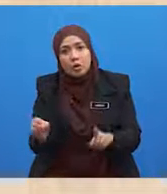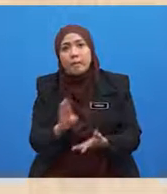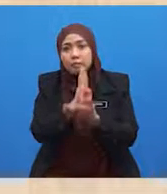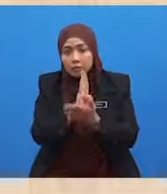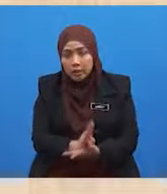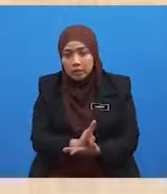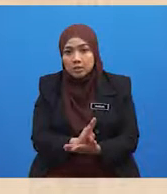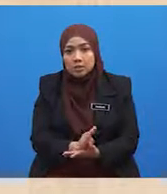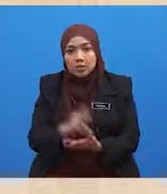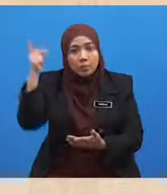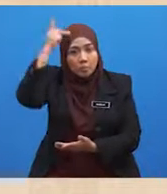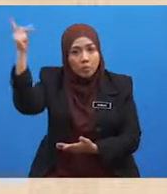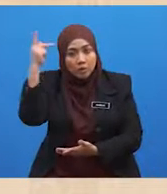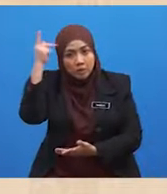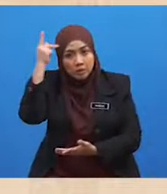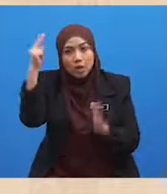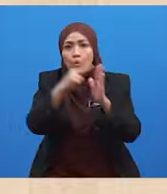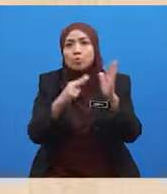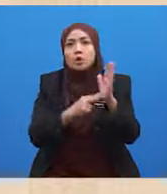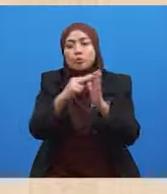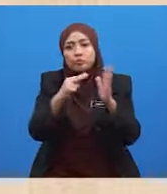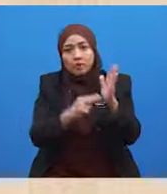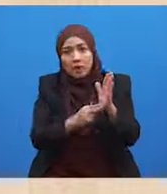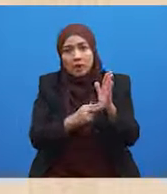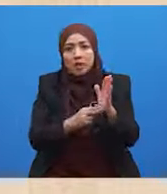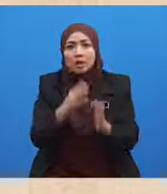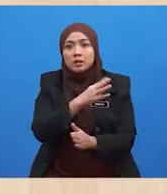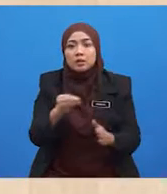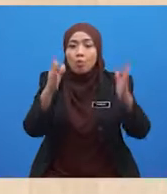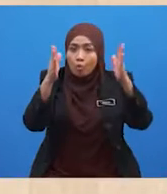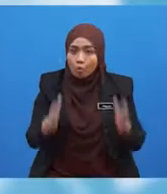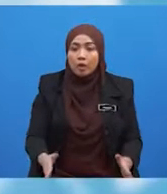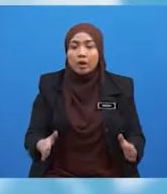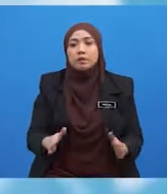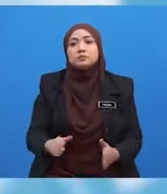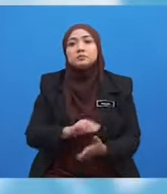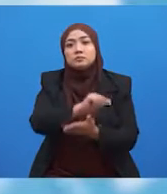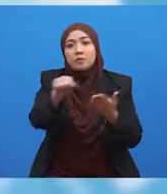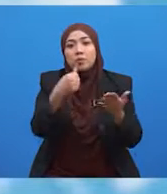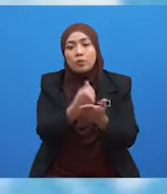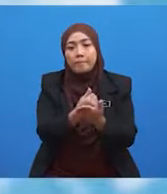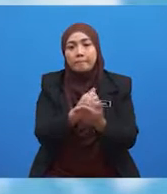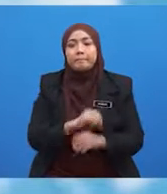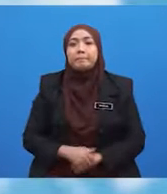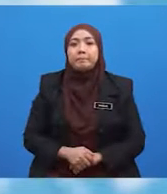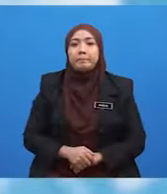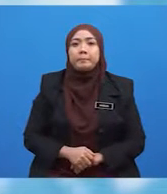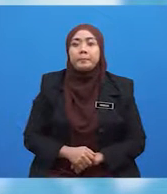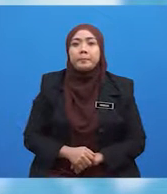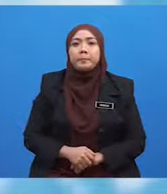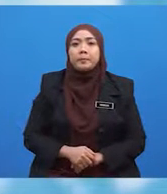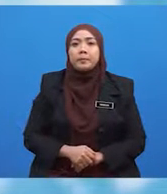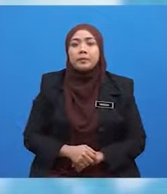pemasaran pembekal pesaing dan juga orang awam Baiklah pajaknya sekian bagi